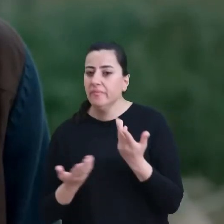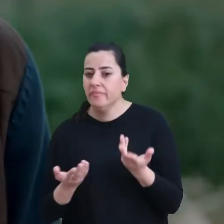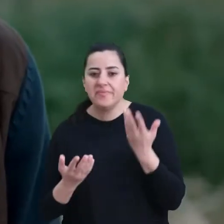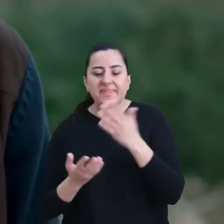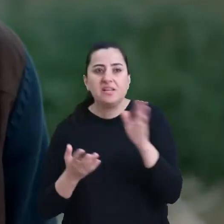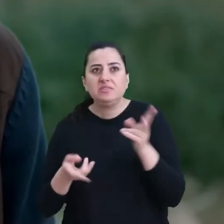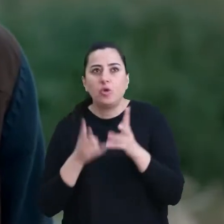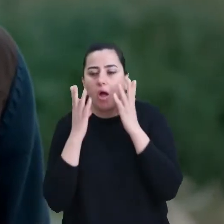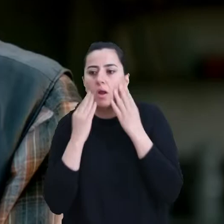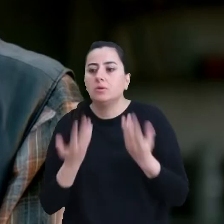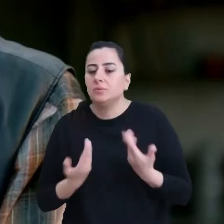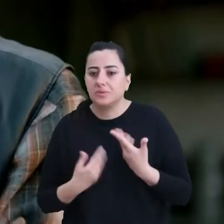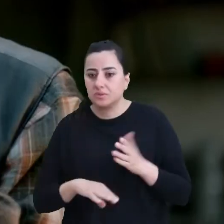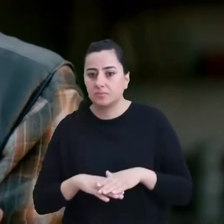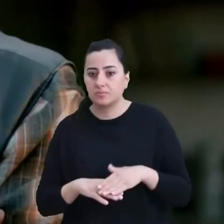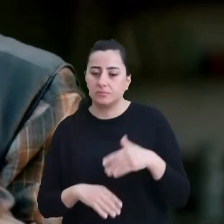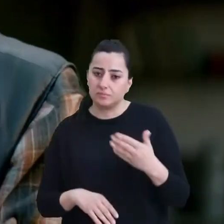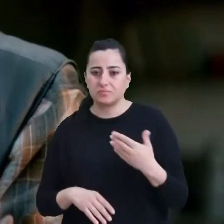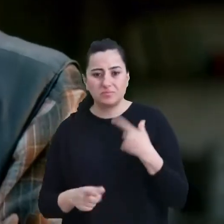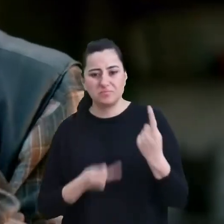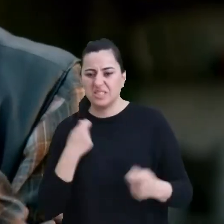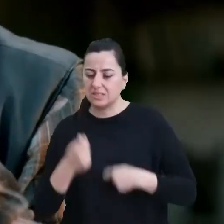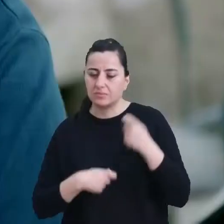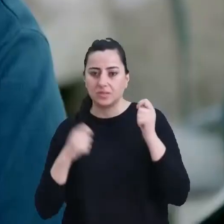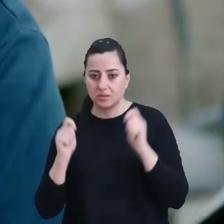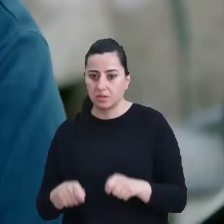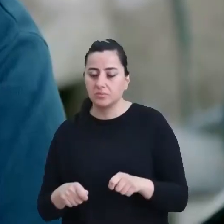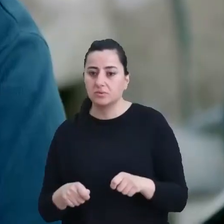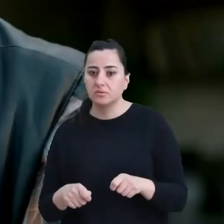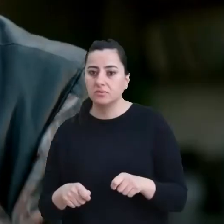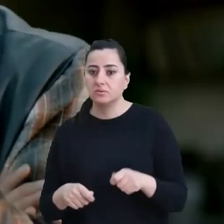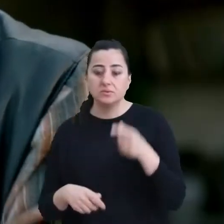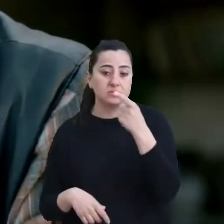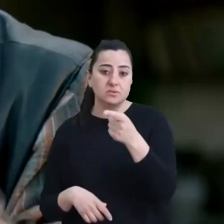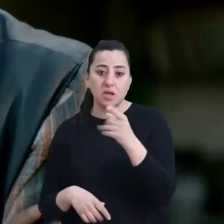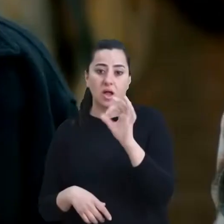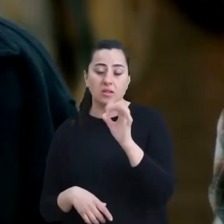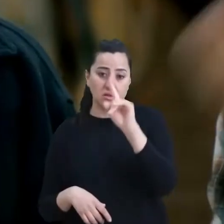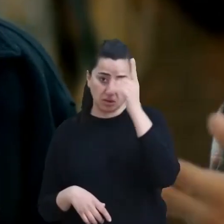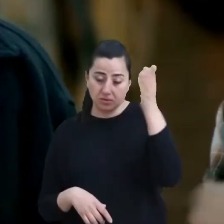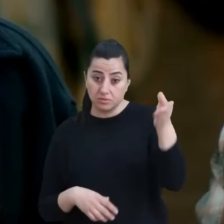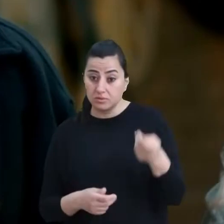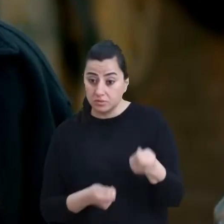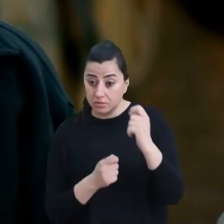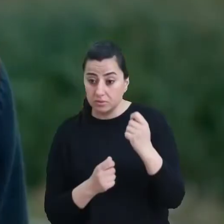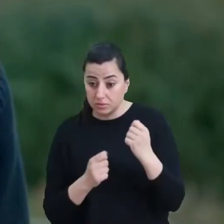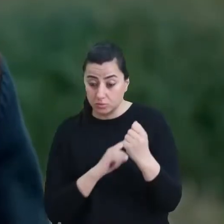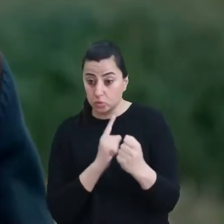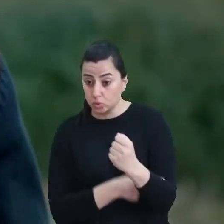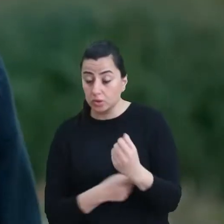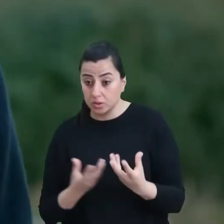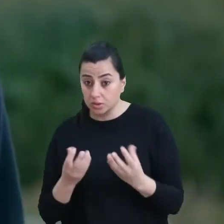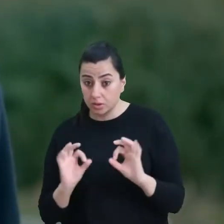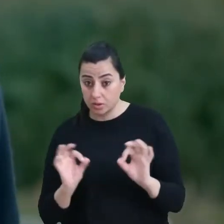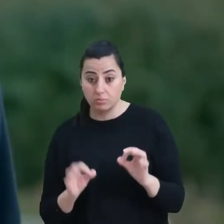ne anlarız oğlum tiyatrodan? Hadi diyelim biz bir şeyler saçmaladık gari. Sen altınlar tek başına çıkarabileceğimin